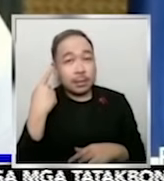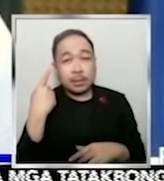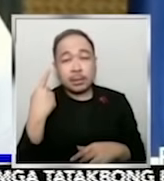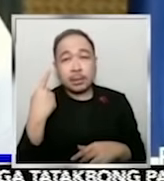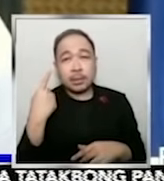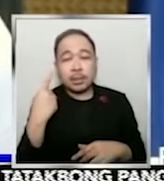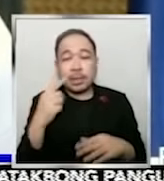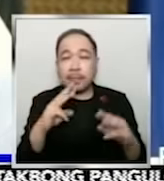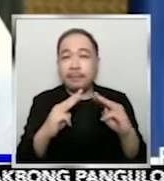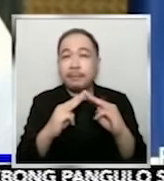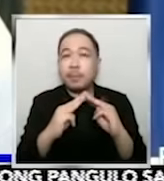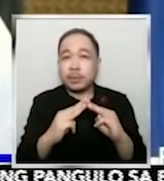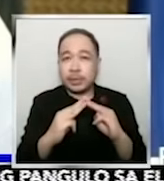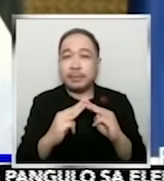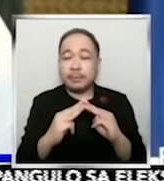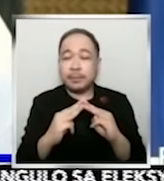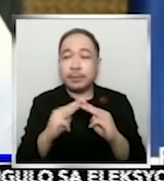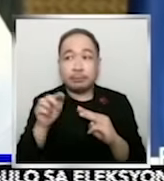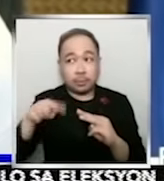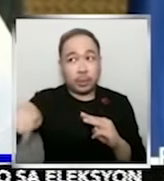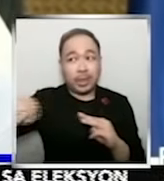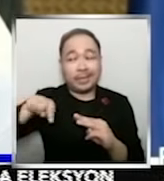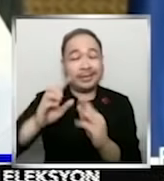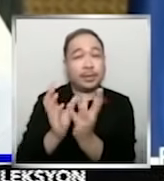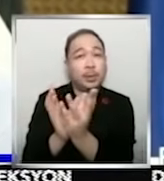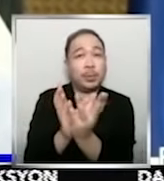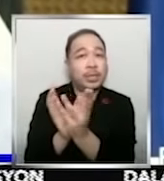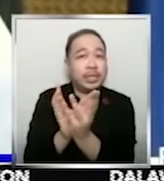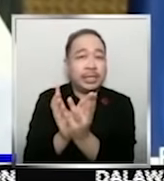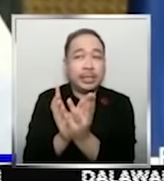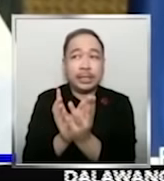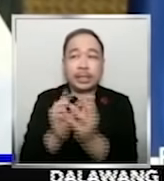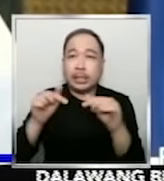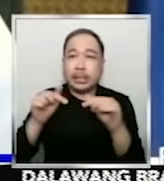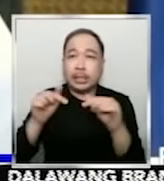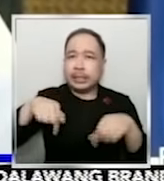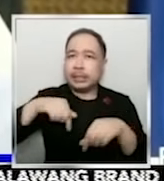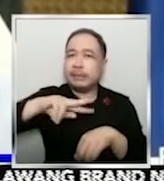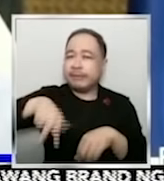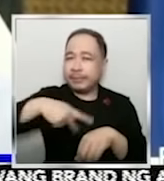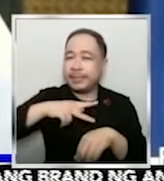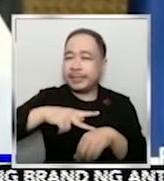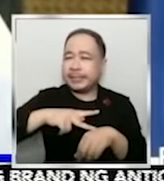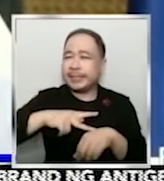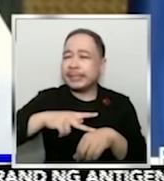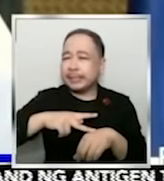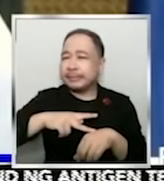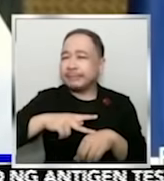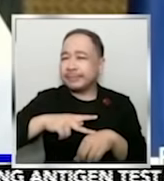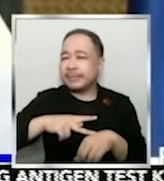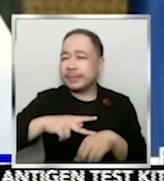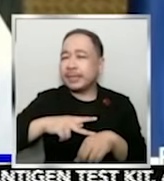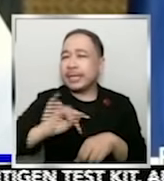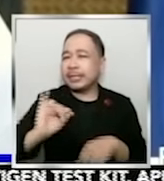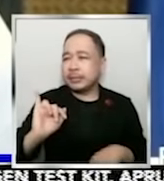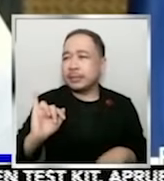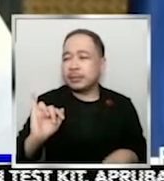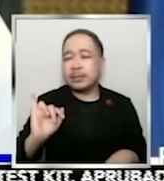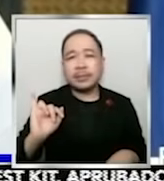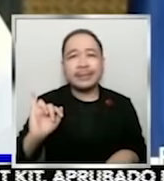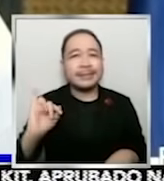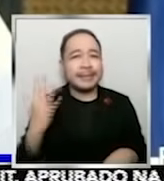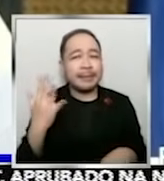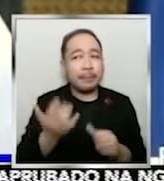Muslim community dito sa Pilipinas mukhang ang karamihan